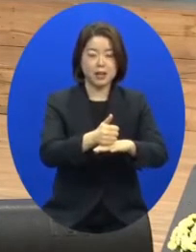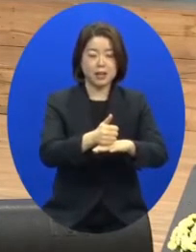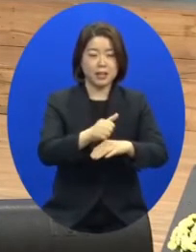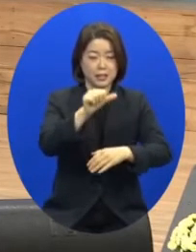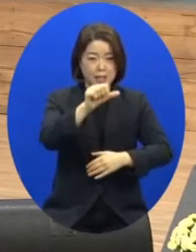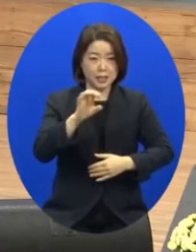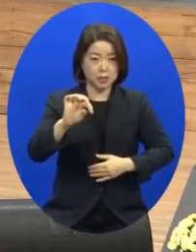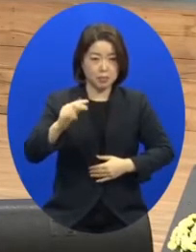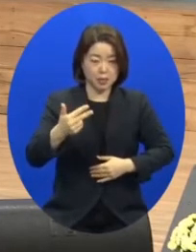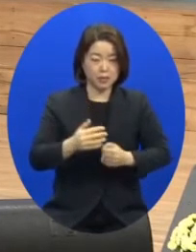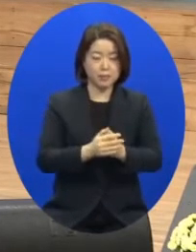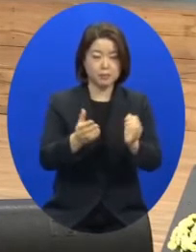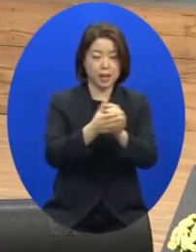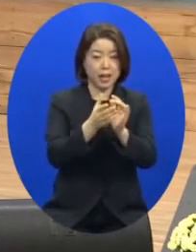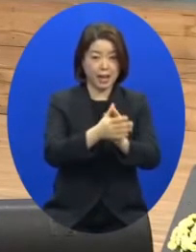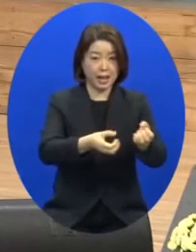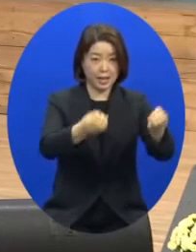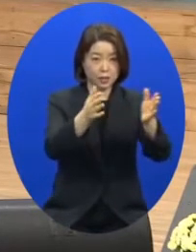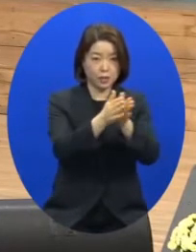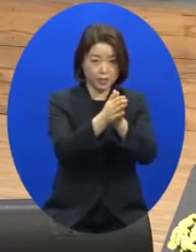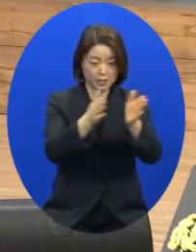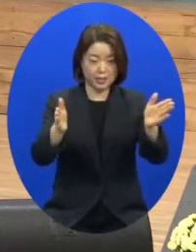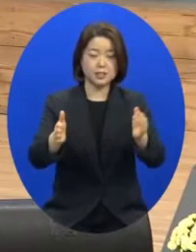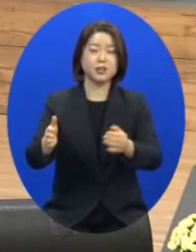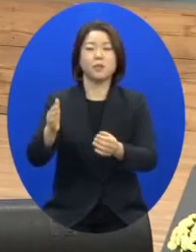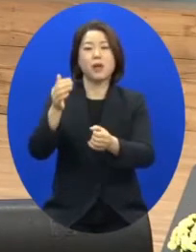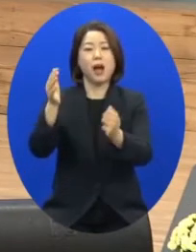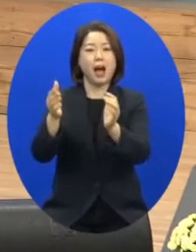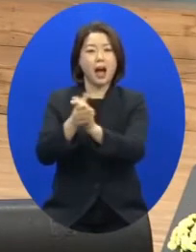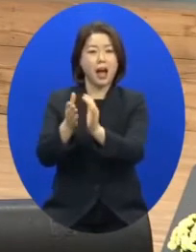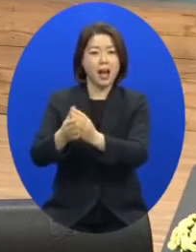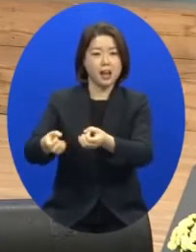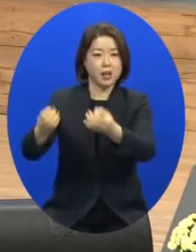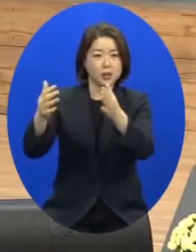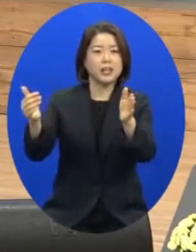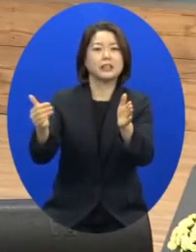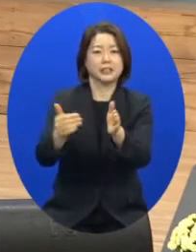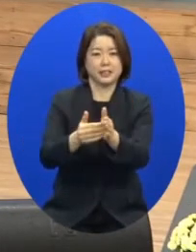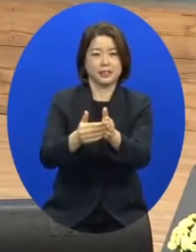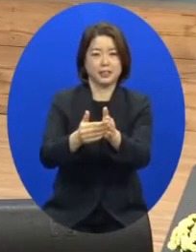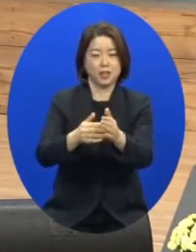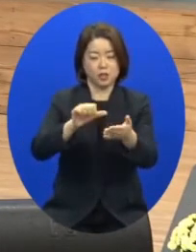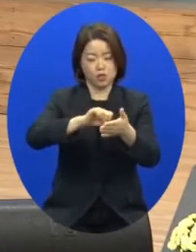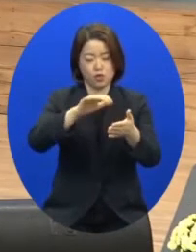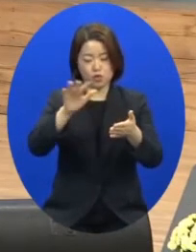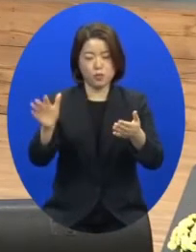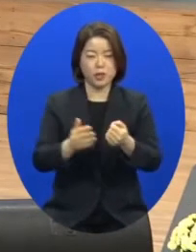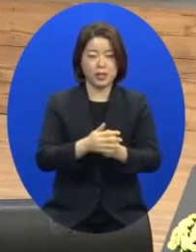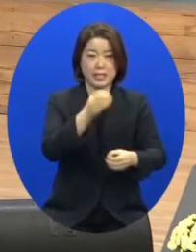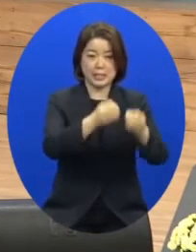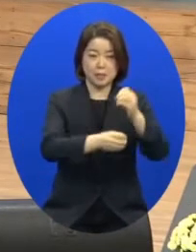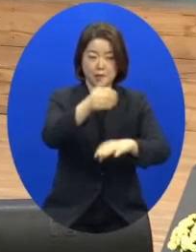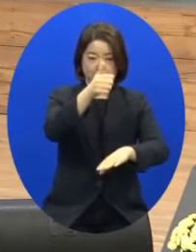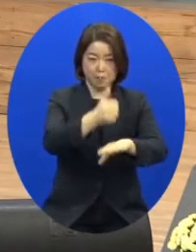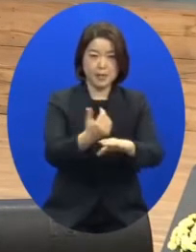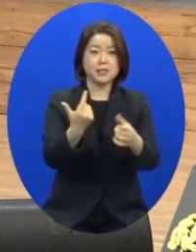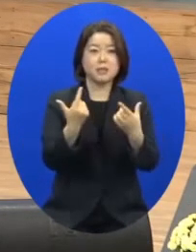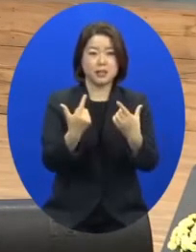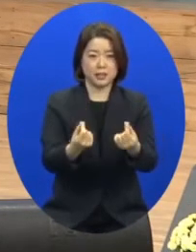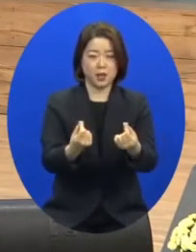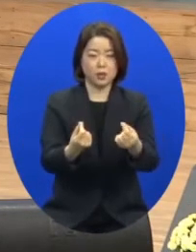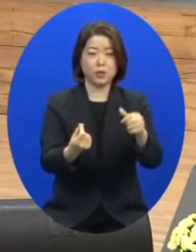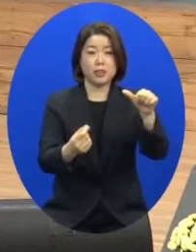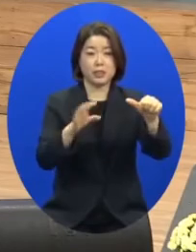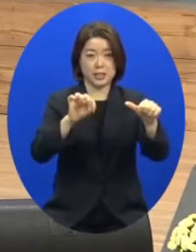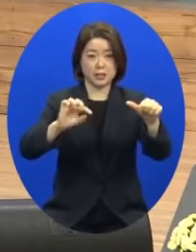할렐루야 로 끝나는 유명한 찬영 씨입니다 정말 시편의 마지막 다운 아 그런 5 팬에